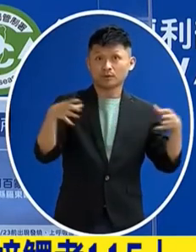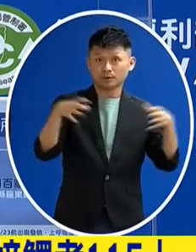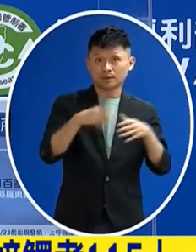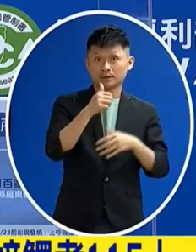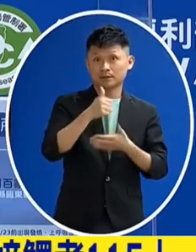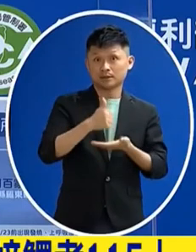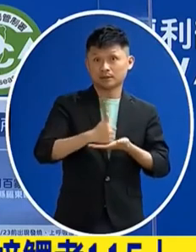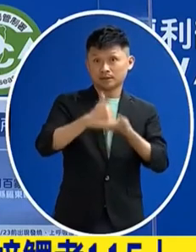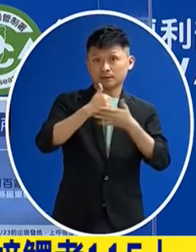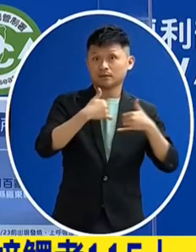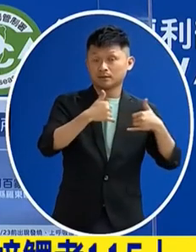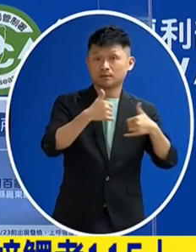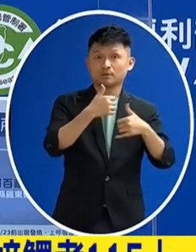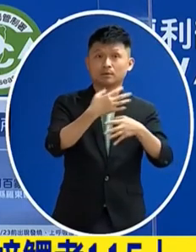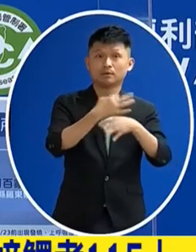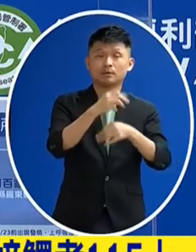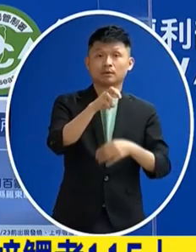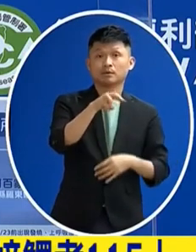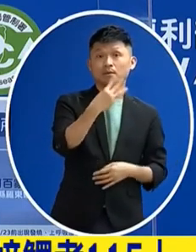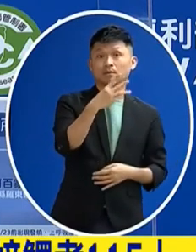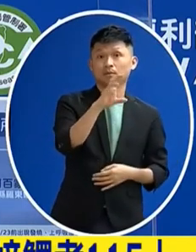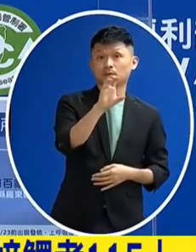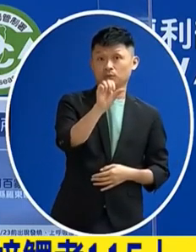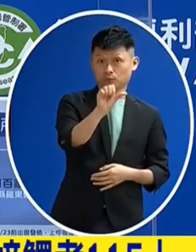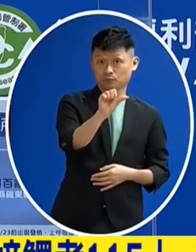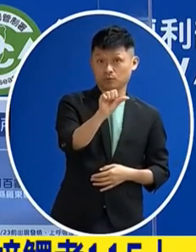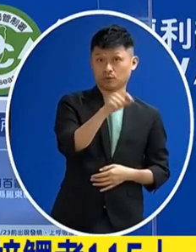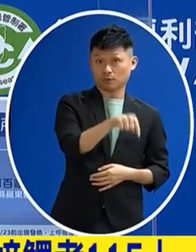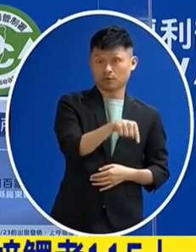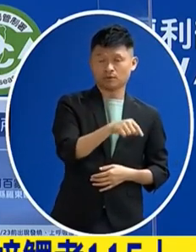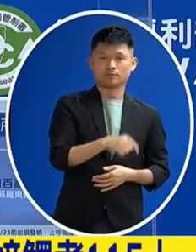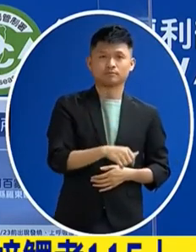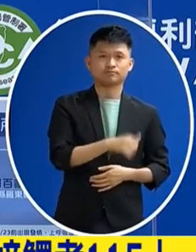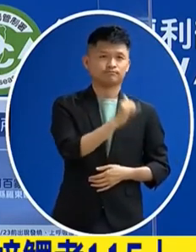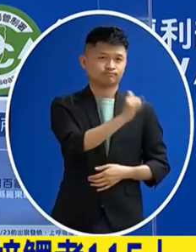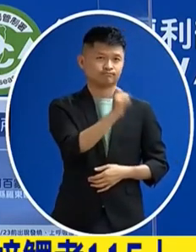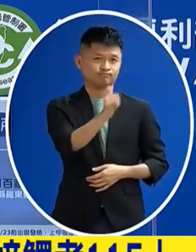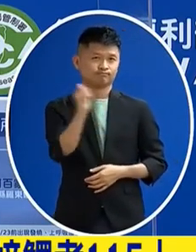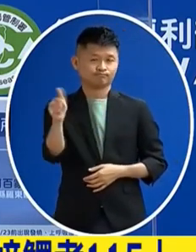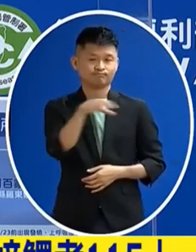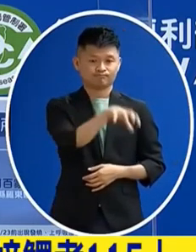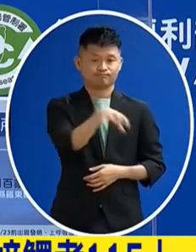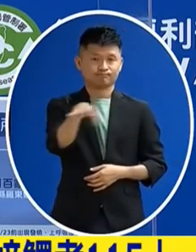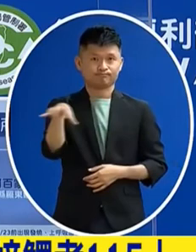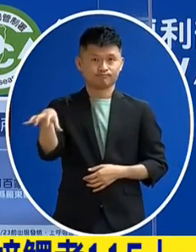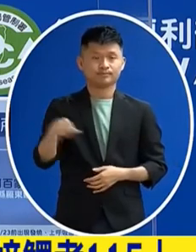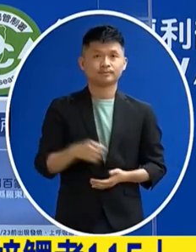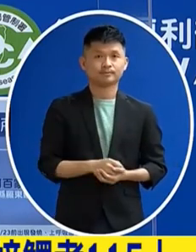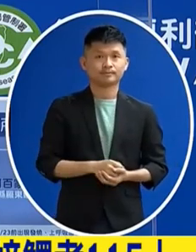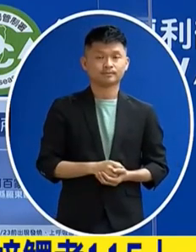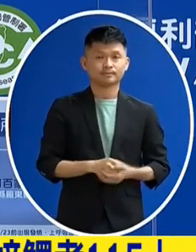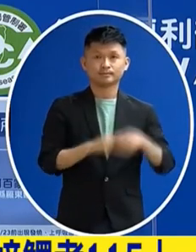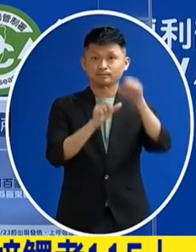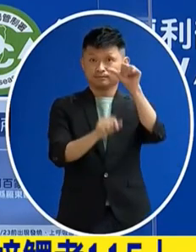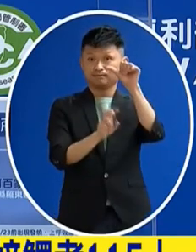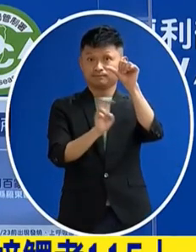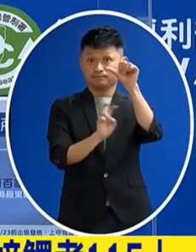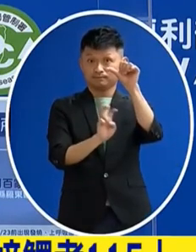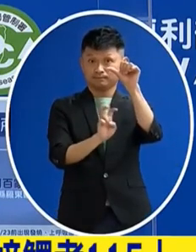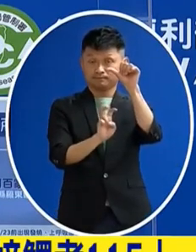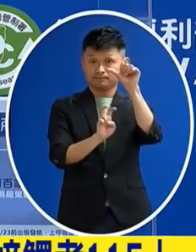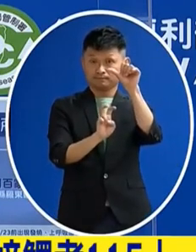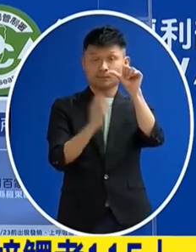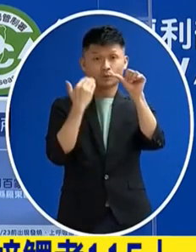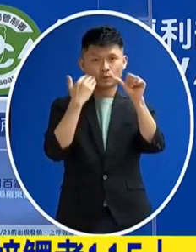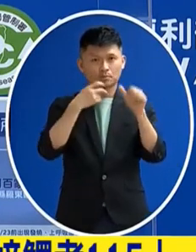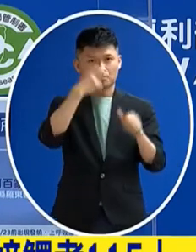路395号。哦，那这案子都哈要哈在5月20号，如果有相